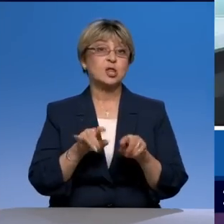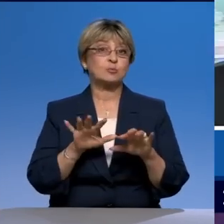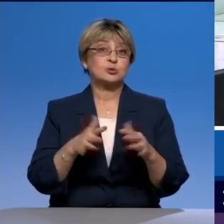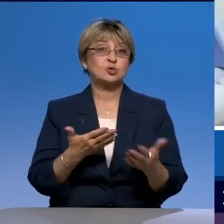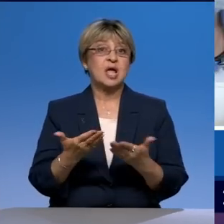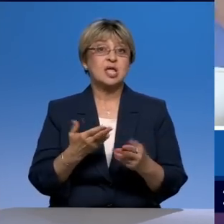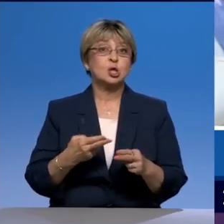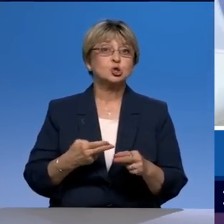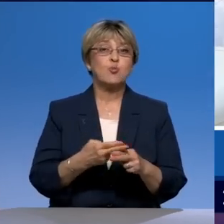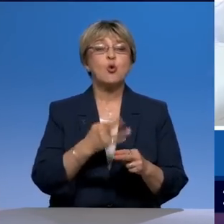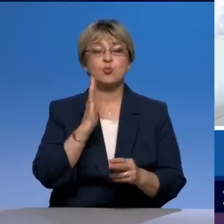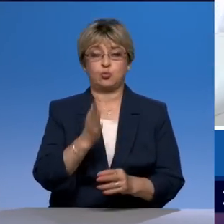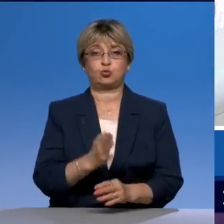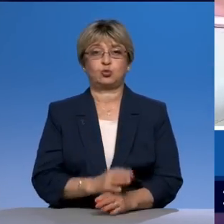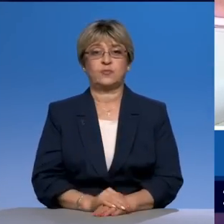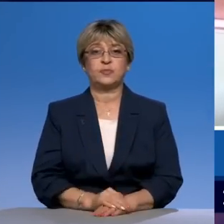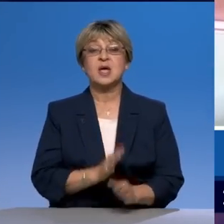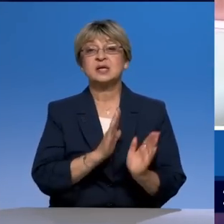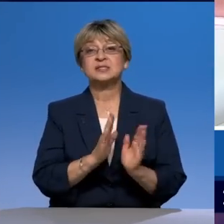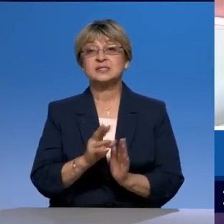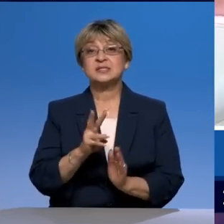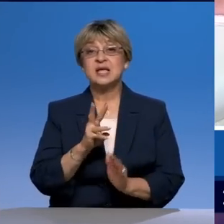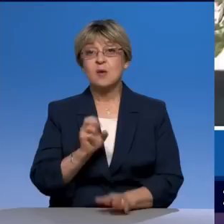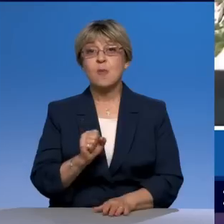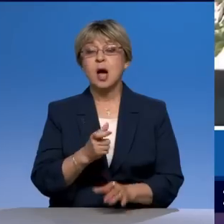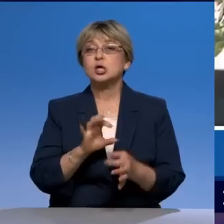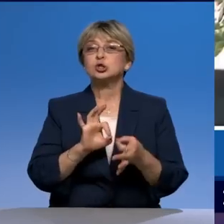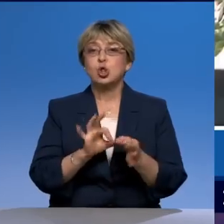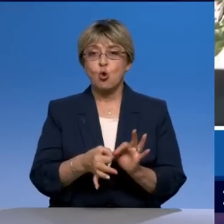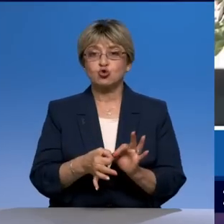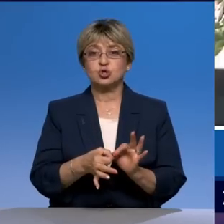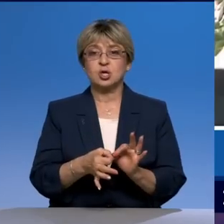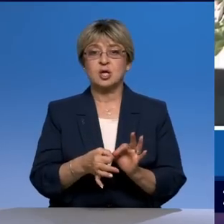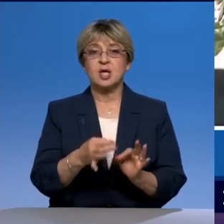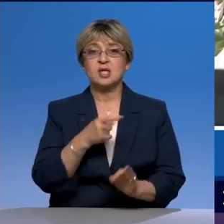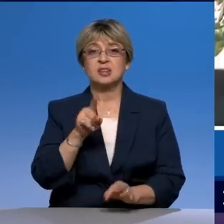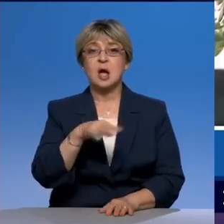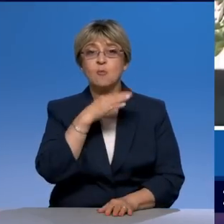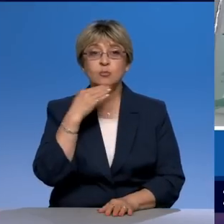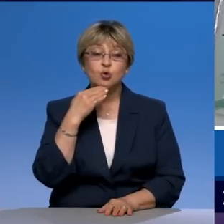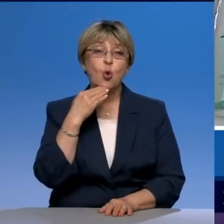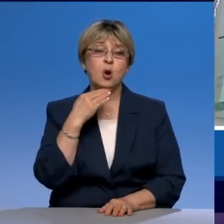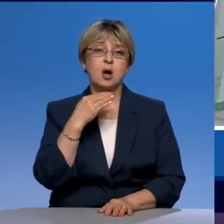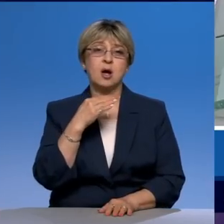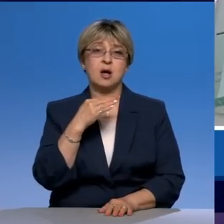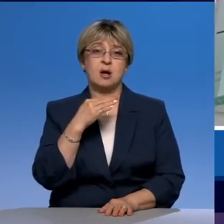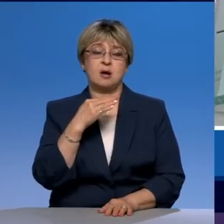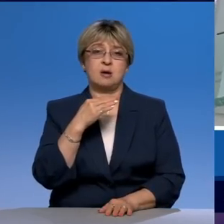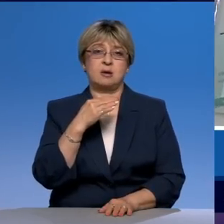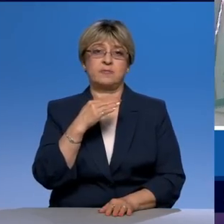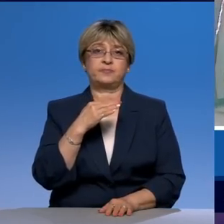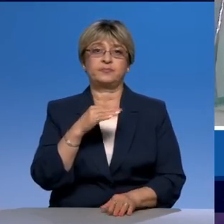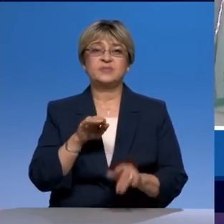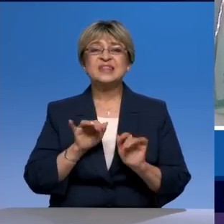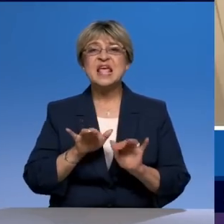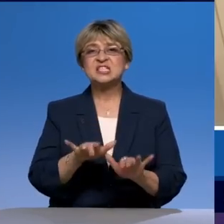сбои, они точно будут, потому что система достаточно сложная, и там много очень действующих лиц. Николай Федорович, давайте